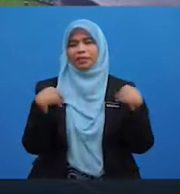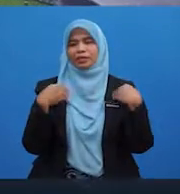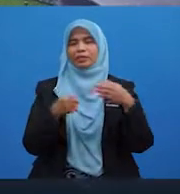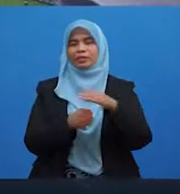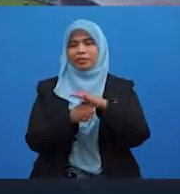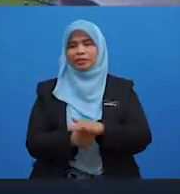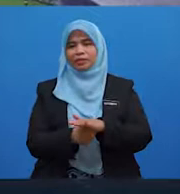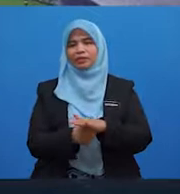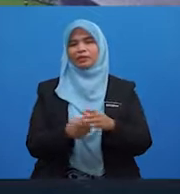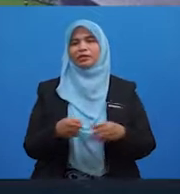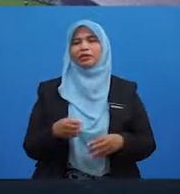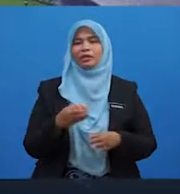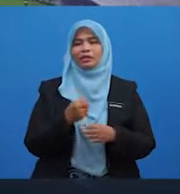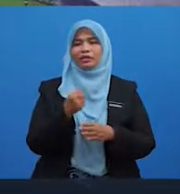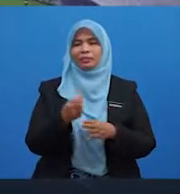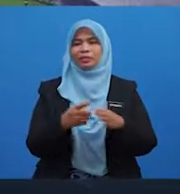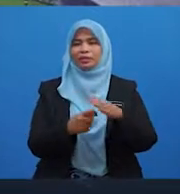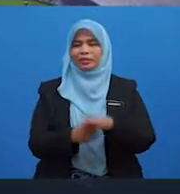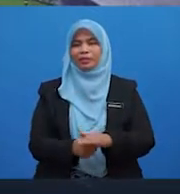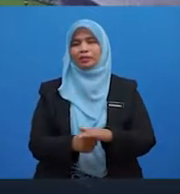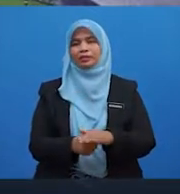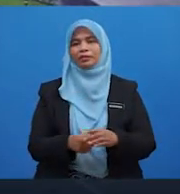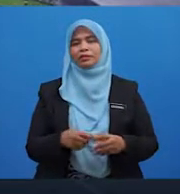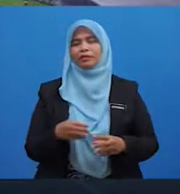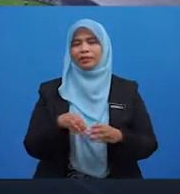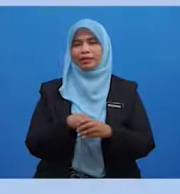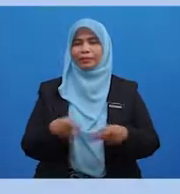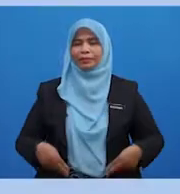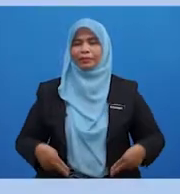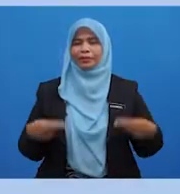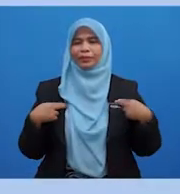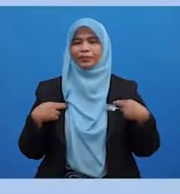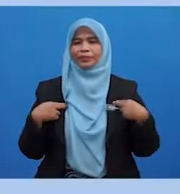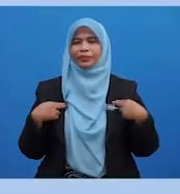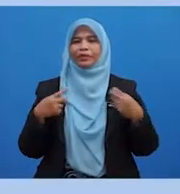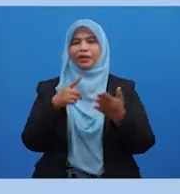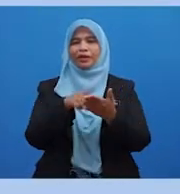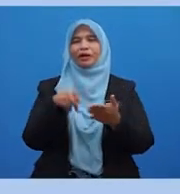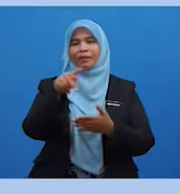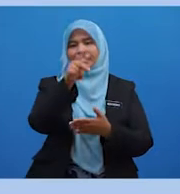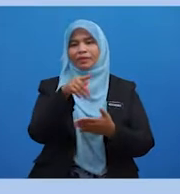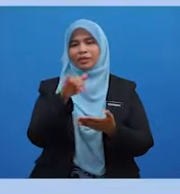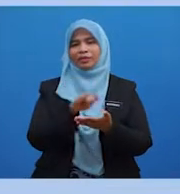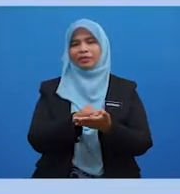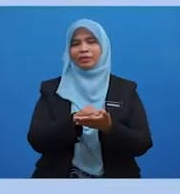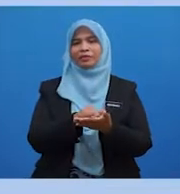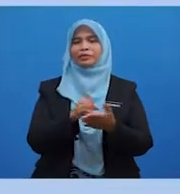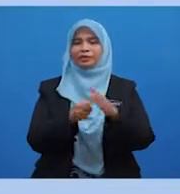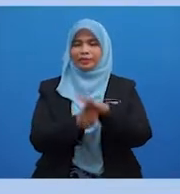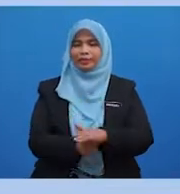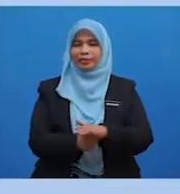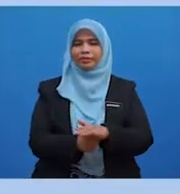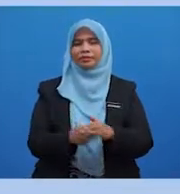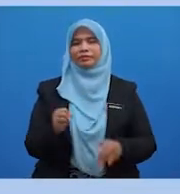beban daripada persekitaran dalam kehidupan. Apakah itu stres? Menurut Hans